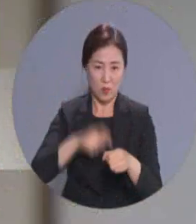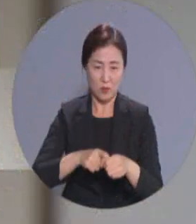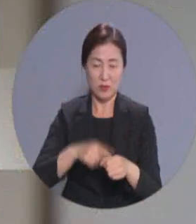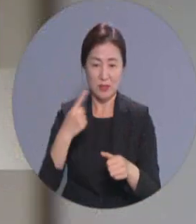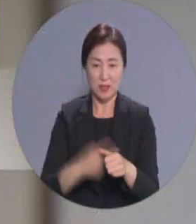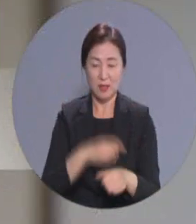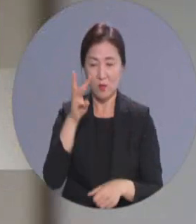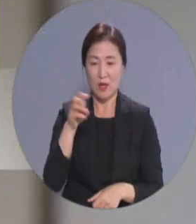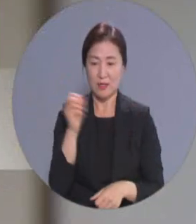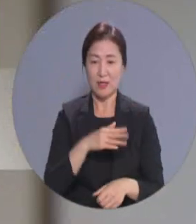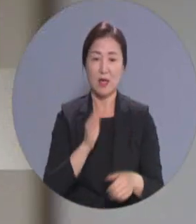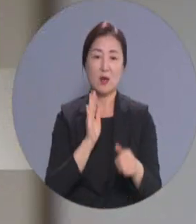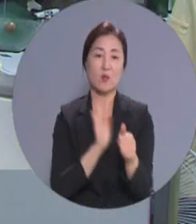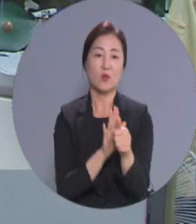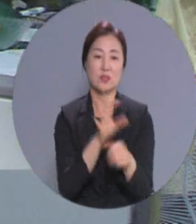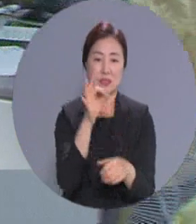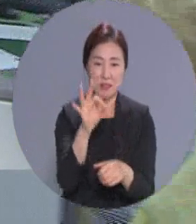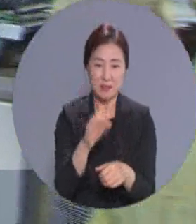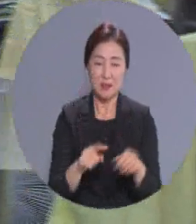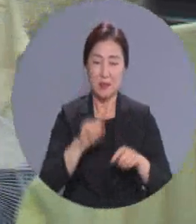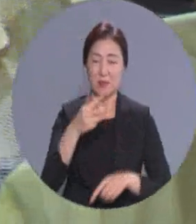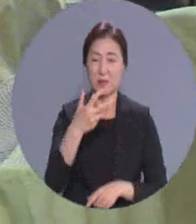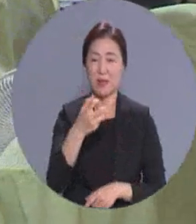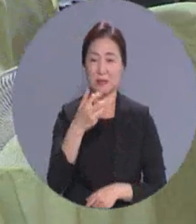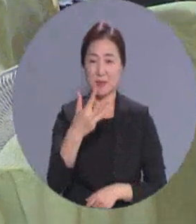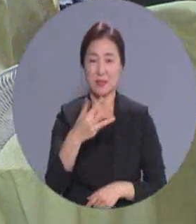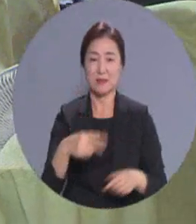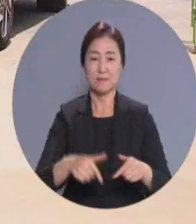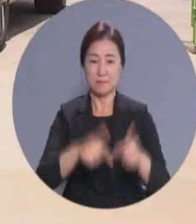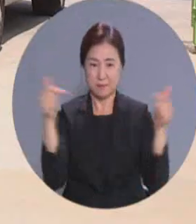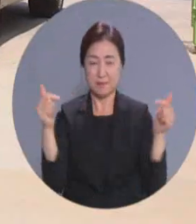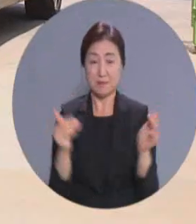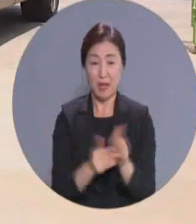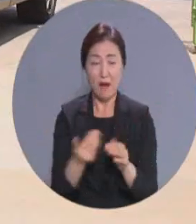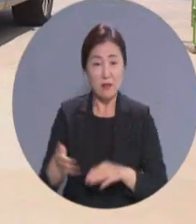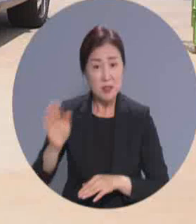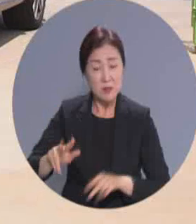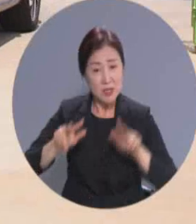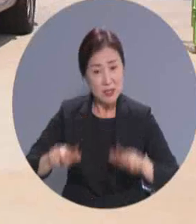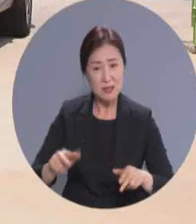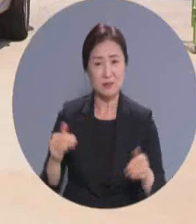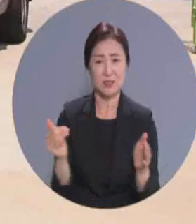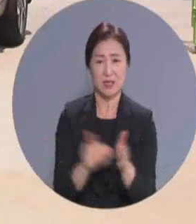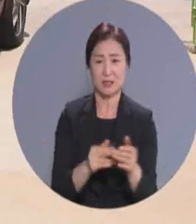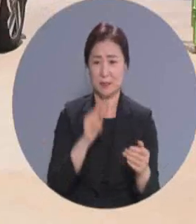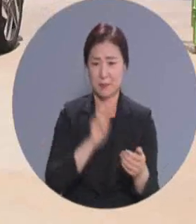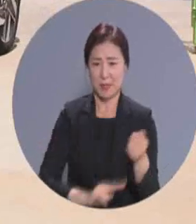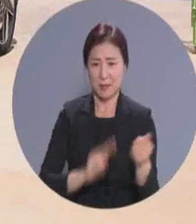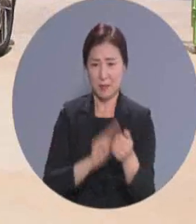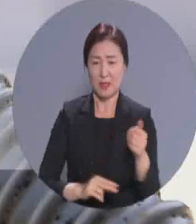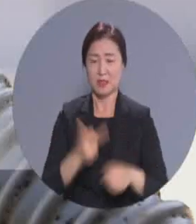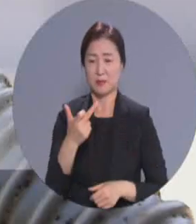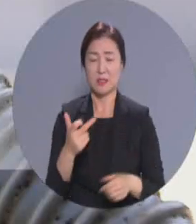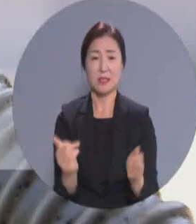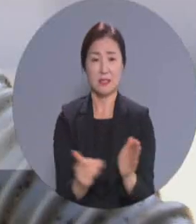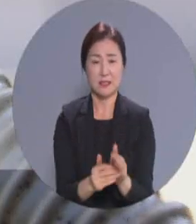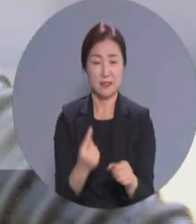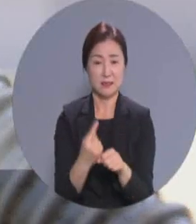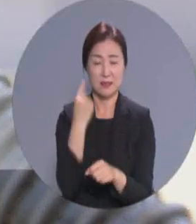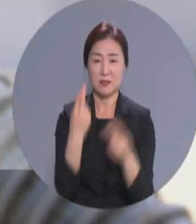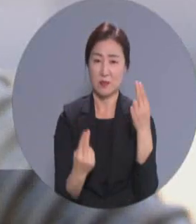올해 보조금 지원 규모를 180여 대로 늘렸습니다. 하지만 지금까지 출고된 차는 17대,